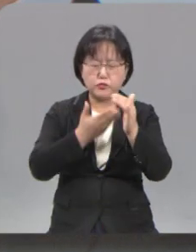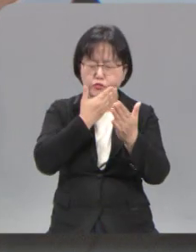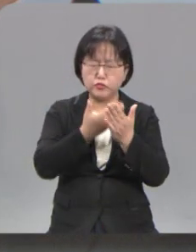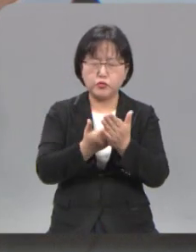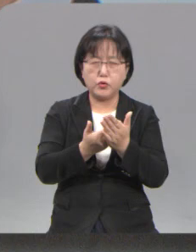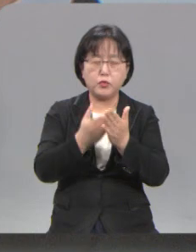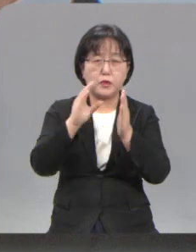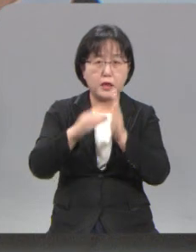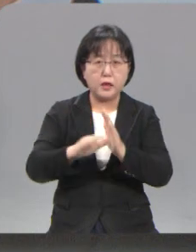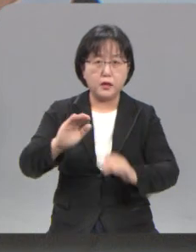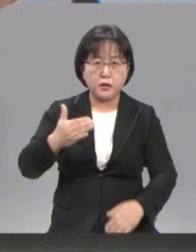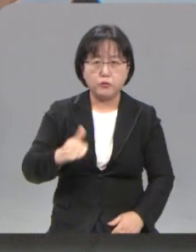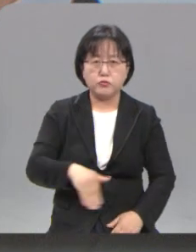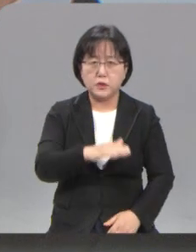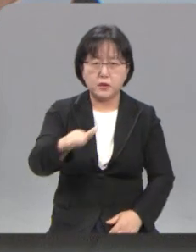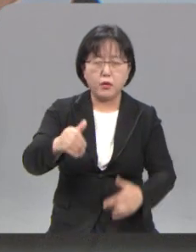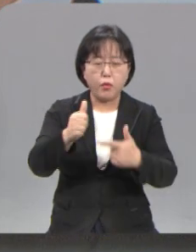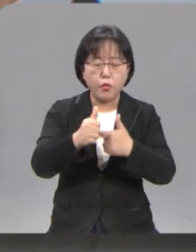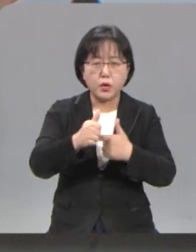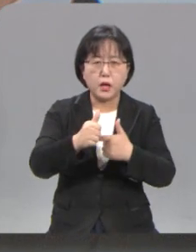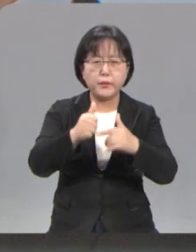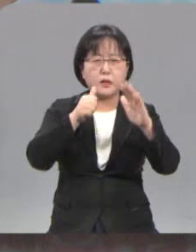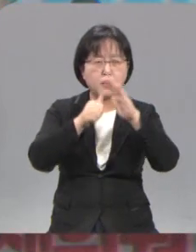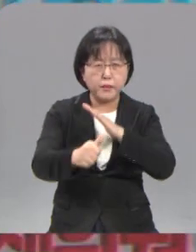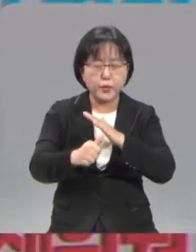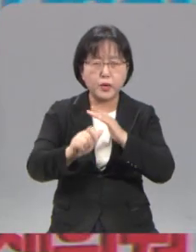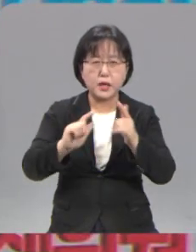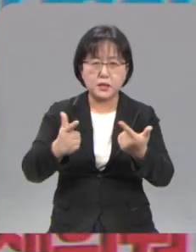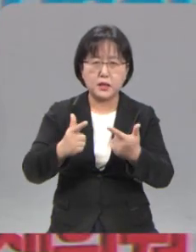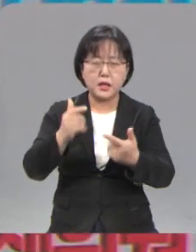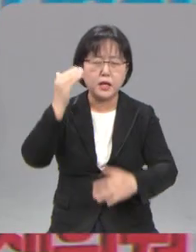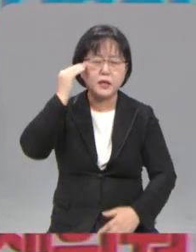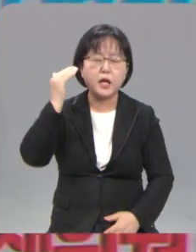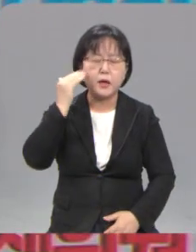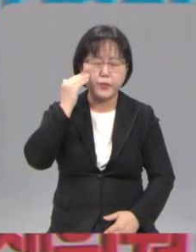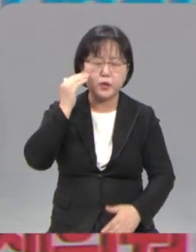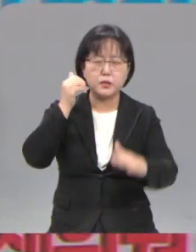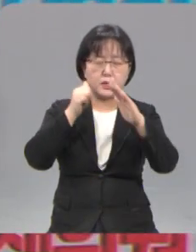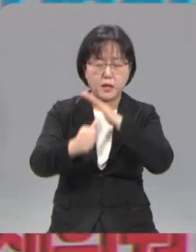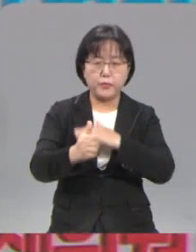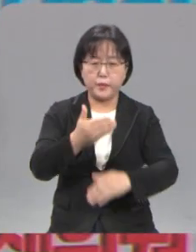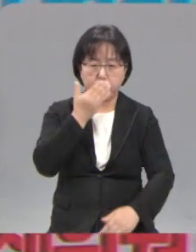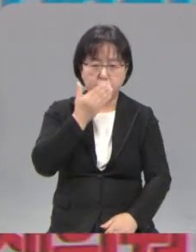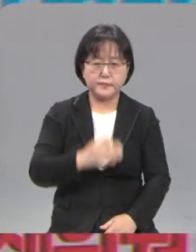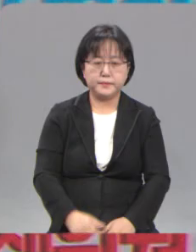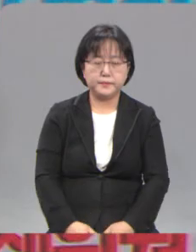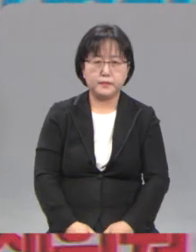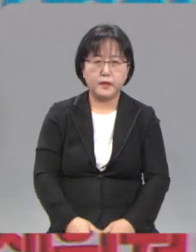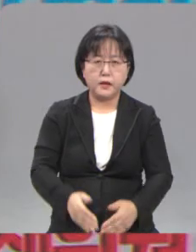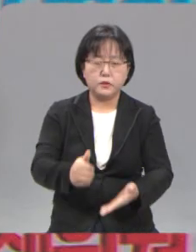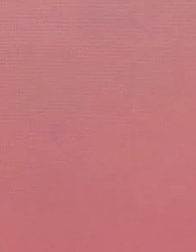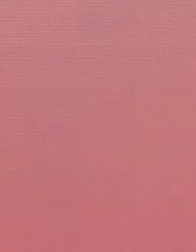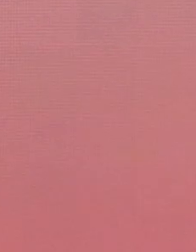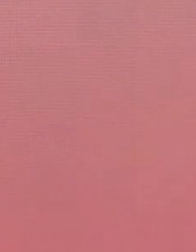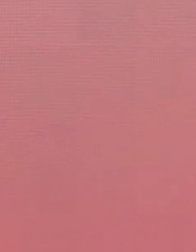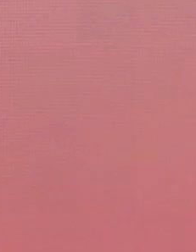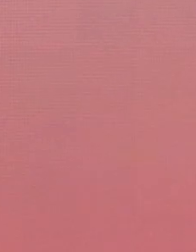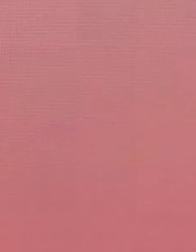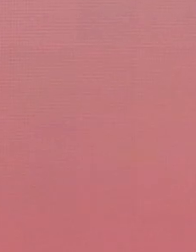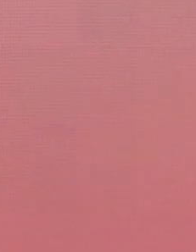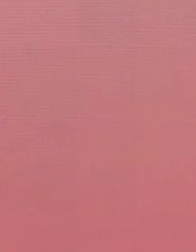장식하는 것이고 저는 호남 보세의 대표주자를 넘어 대한민국을 대표할 수 있습니다 존경하는 광주